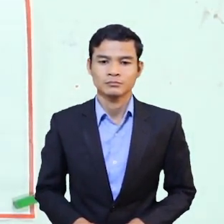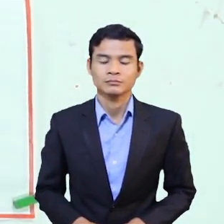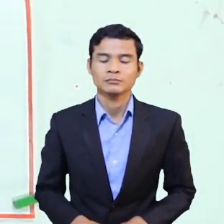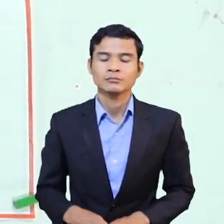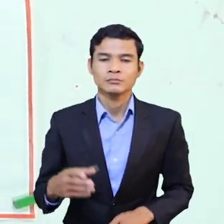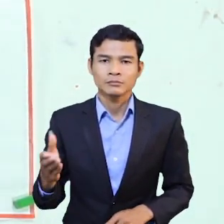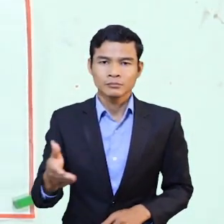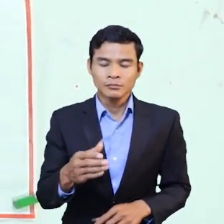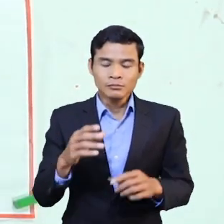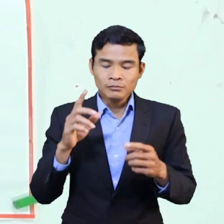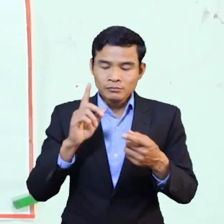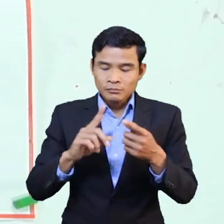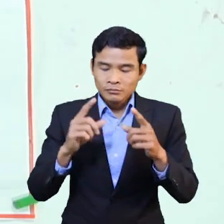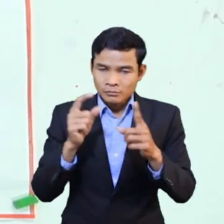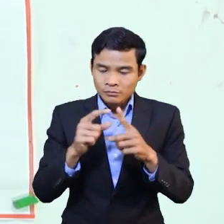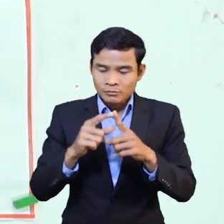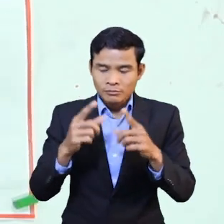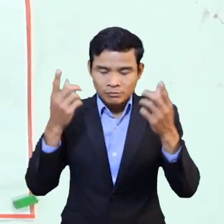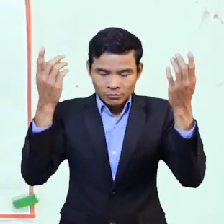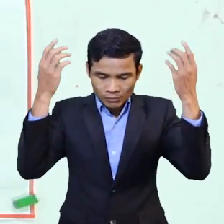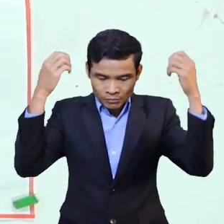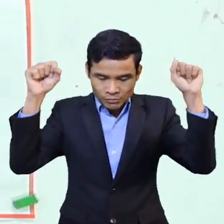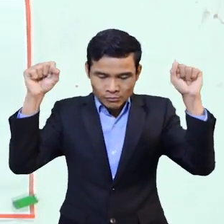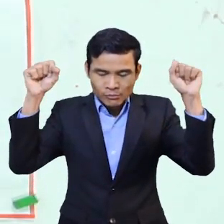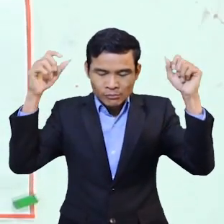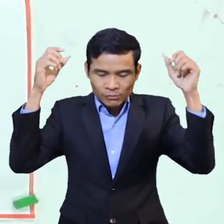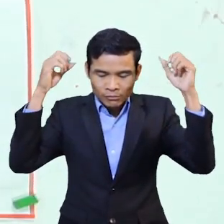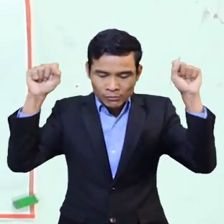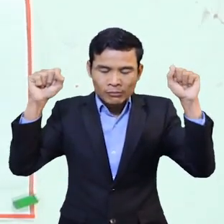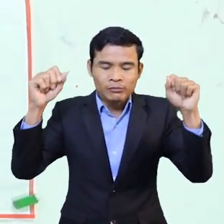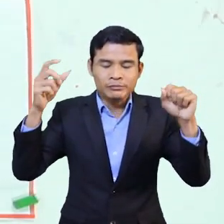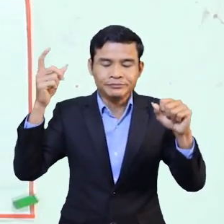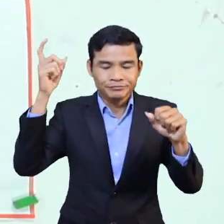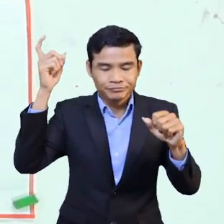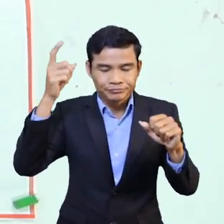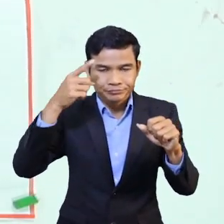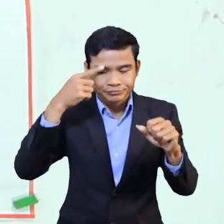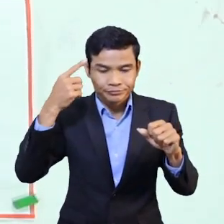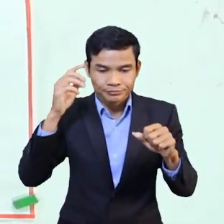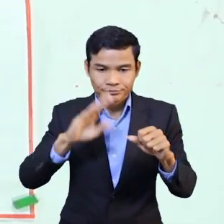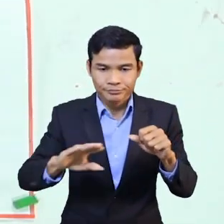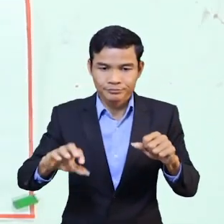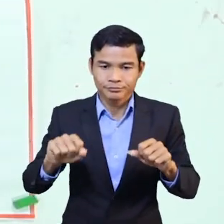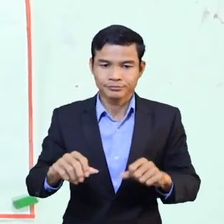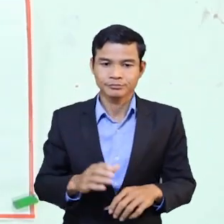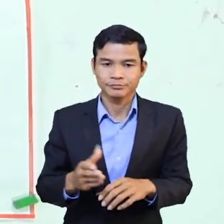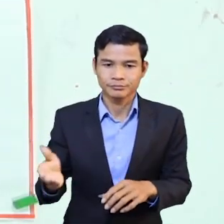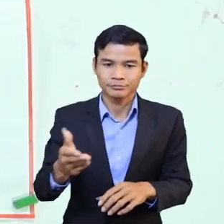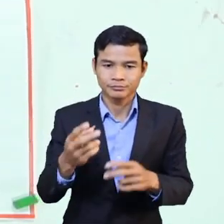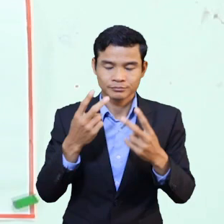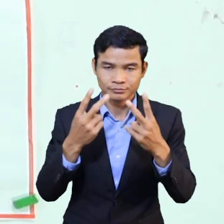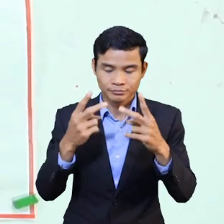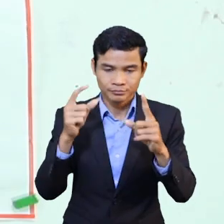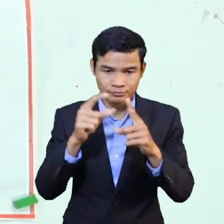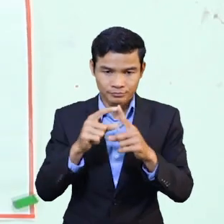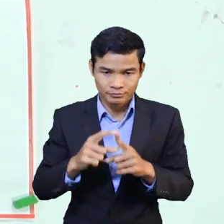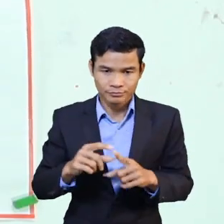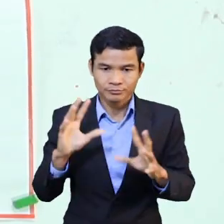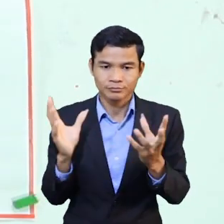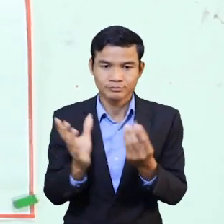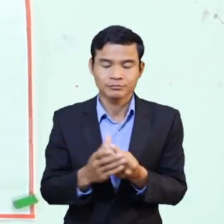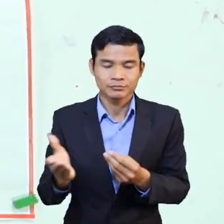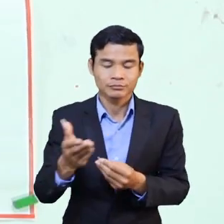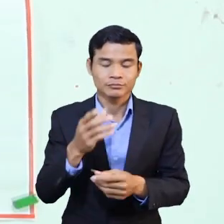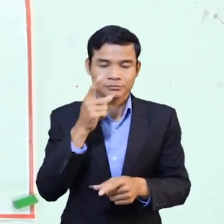cha nấy cứ chụp bia tuấn sào chà là con mơ mà con chà con mơ bia tiếng ở nè chà ta